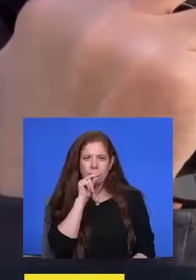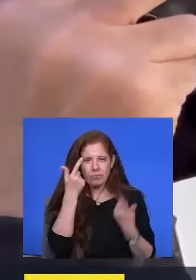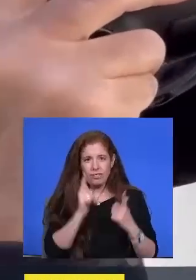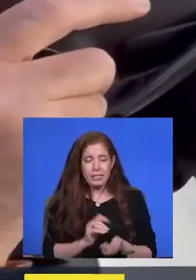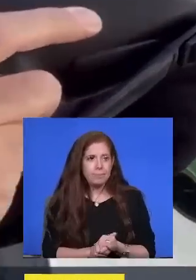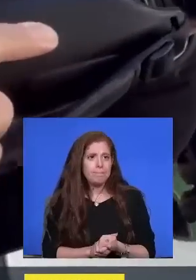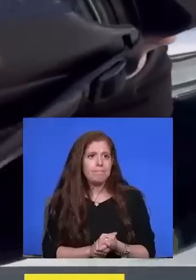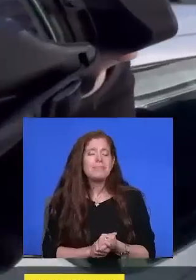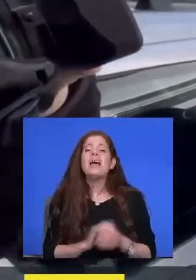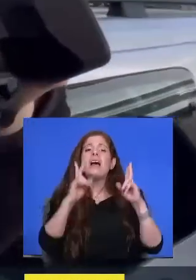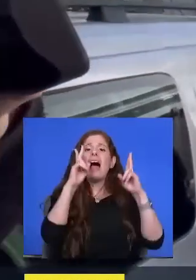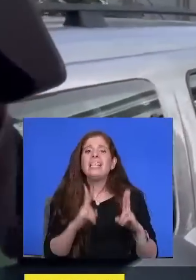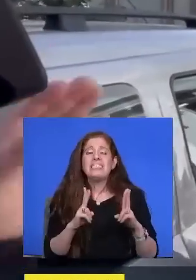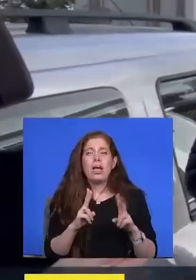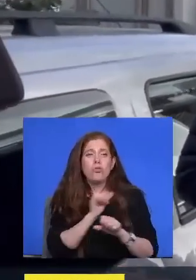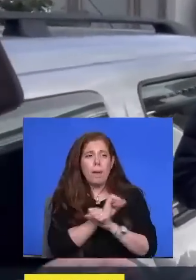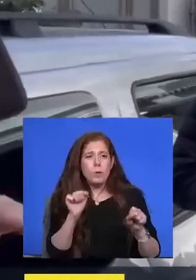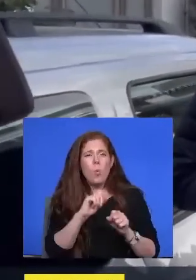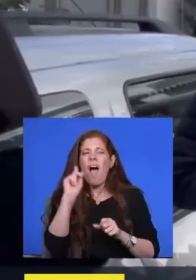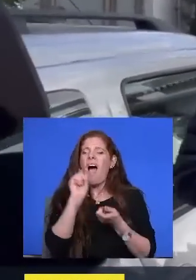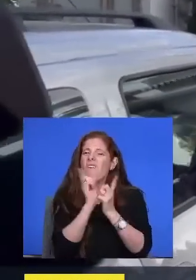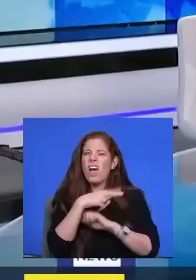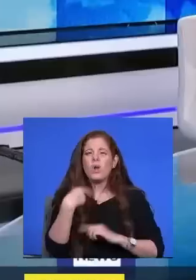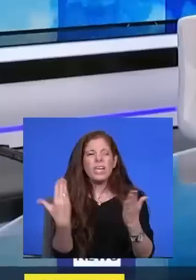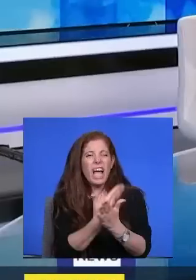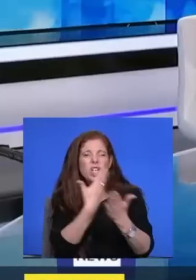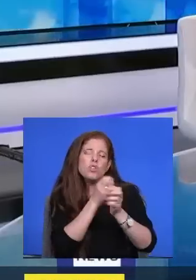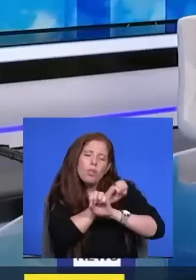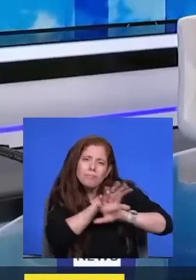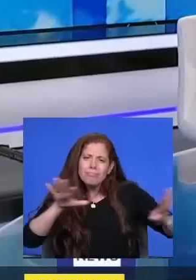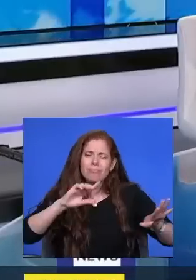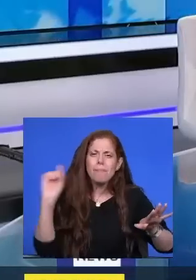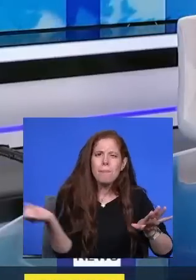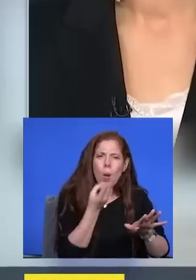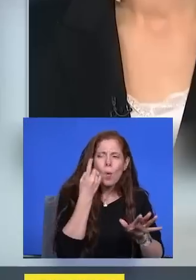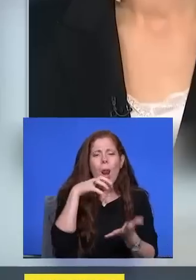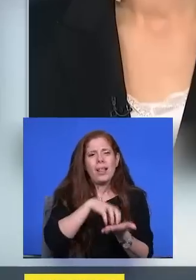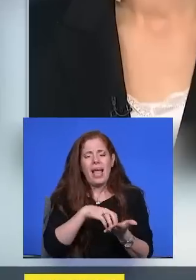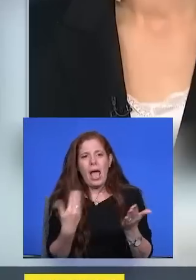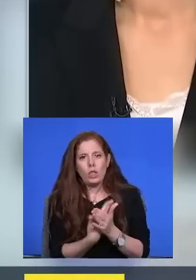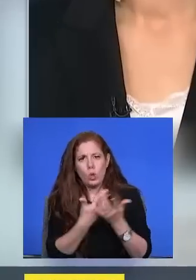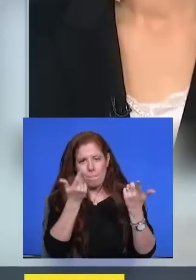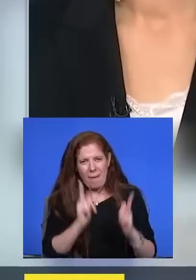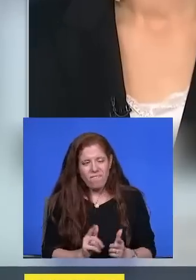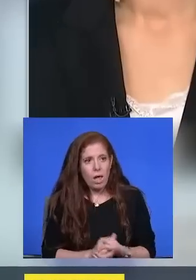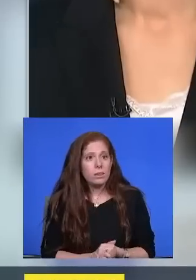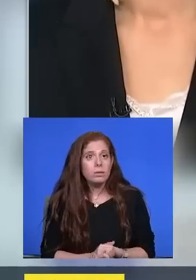סיכול הפיגוע כאן באתונה הפך לכותרת הראשית בכל המהדורות ואתרי החדשות כאן ביוון.